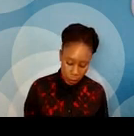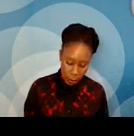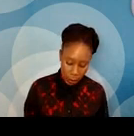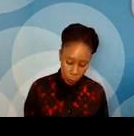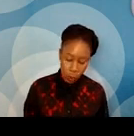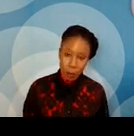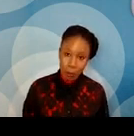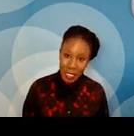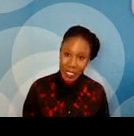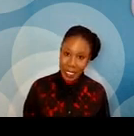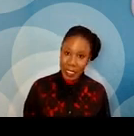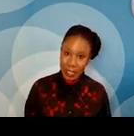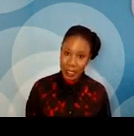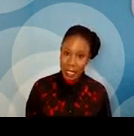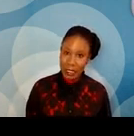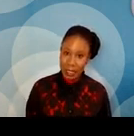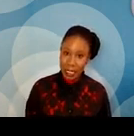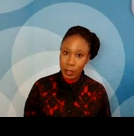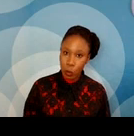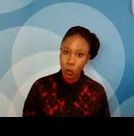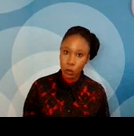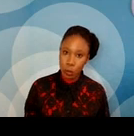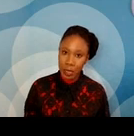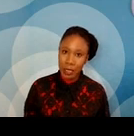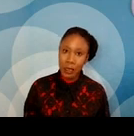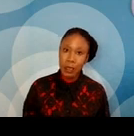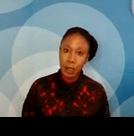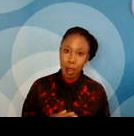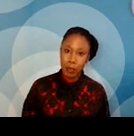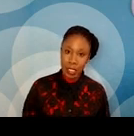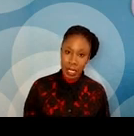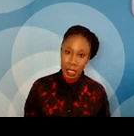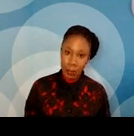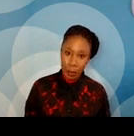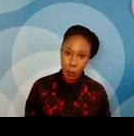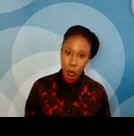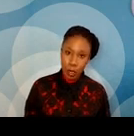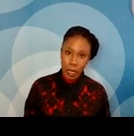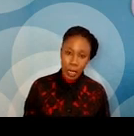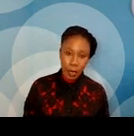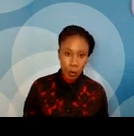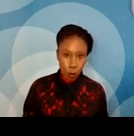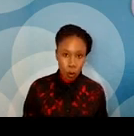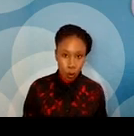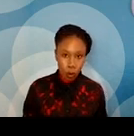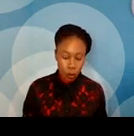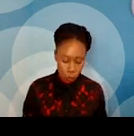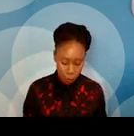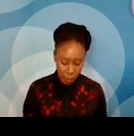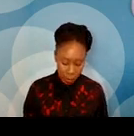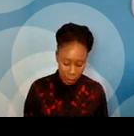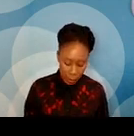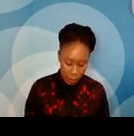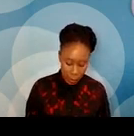tjänstepensionskostnader är det dock billigare att anställa någon som är över 65 år än